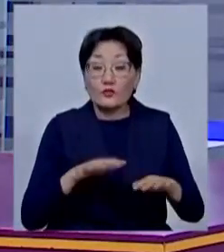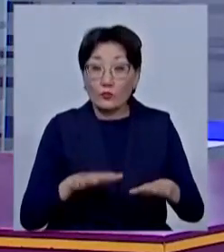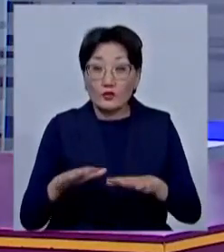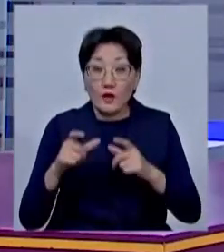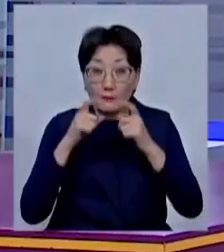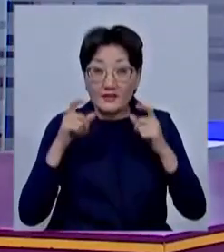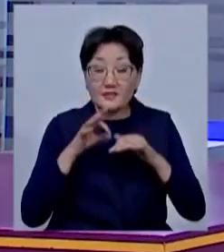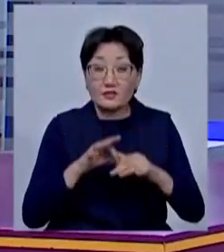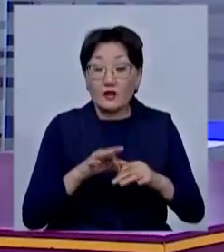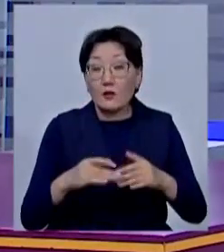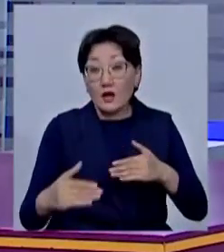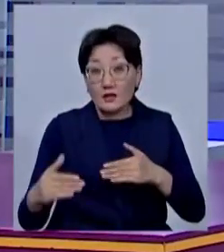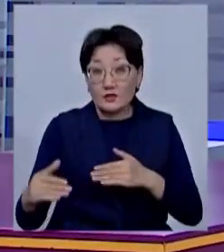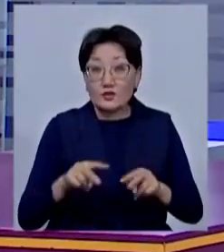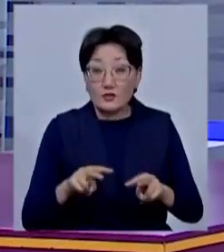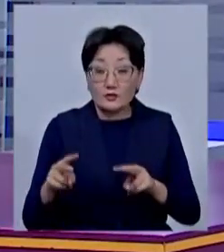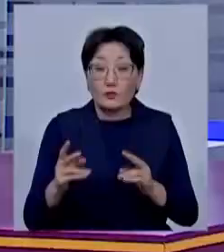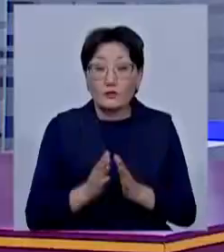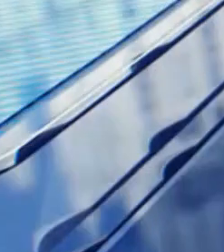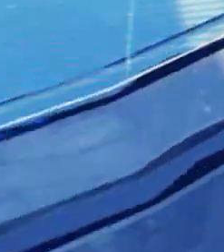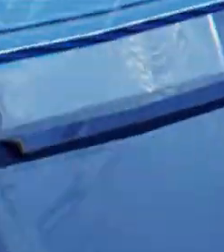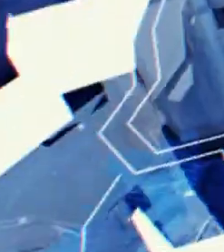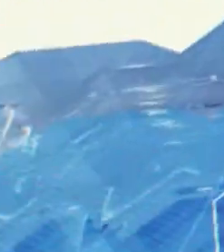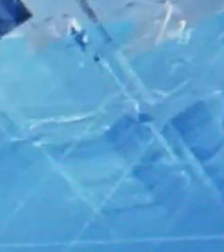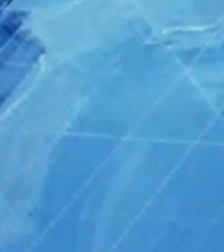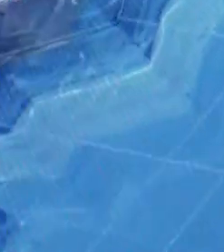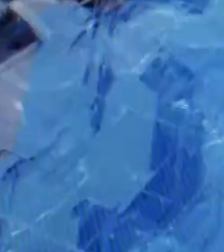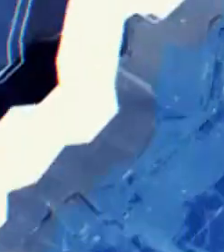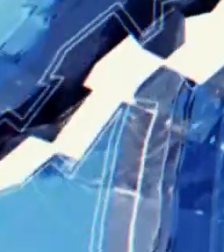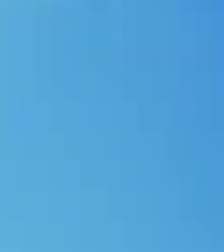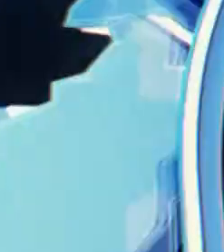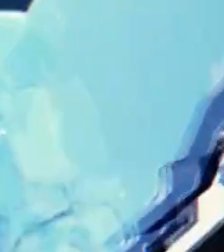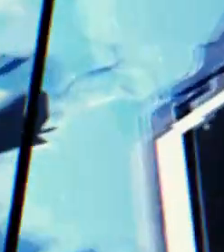маска тағып, арақашықтықты ұстанып жүрейік.